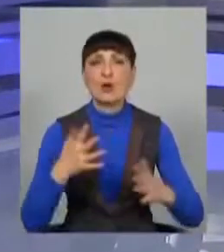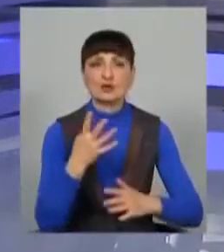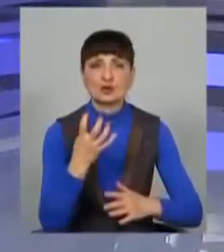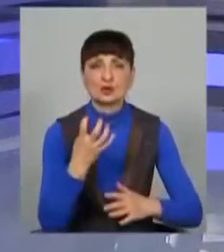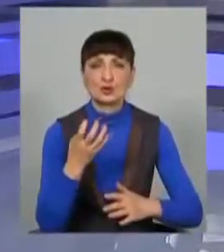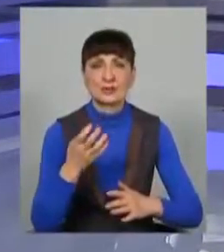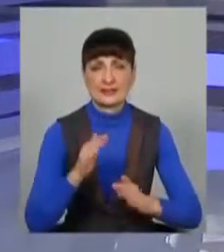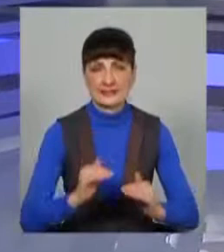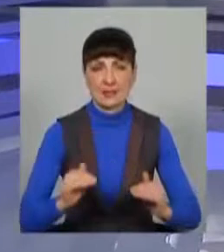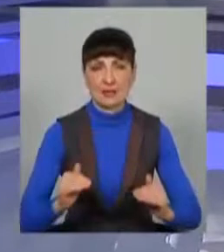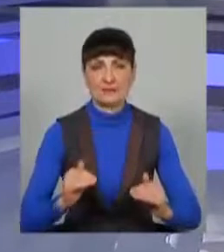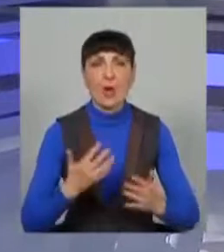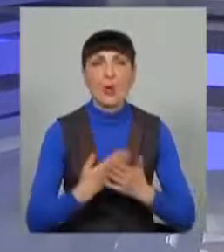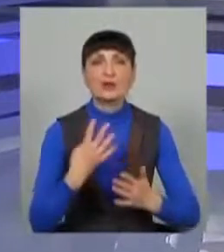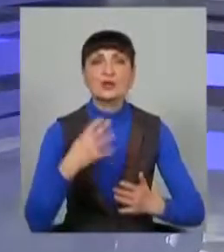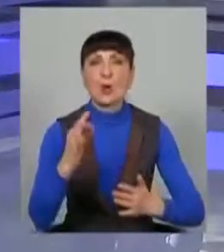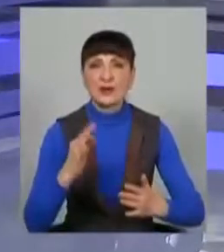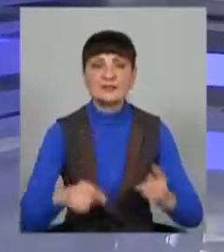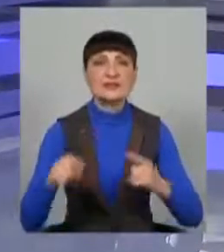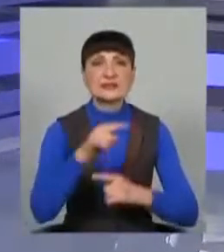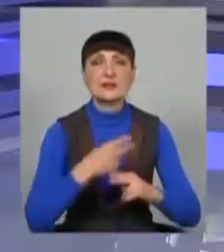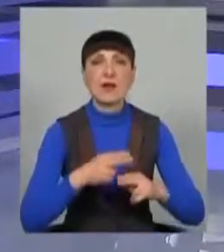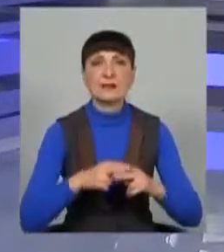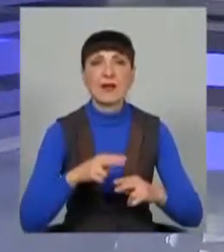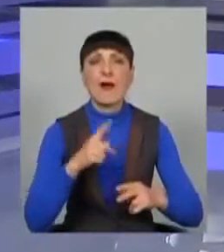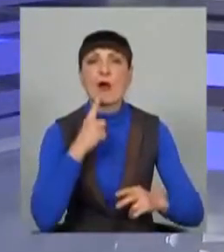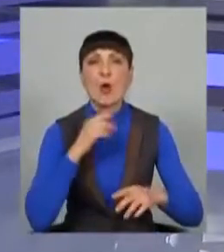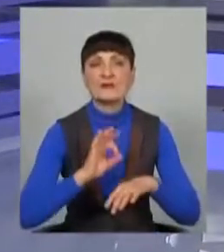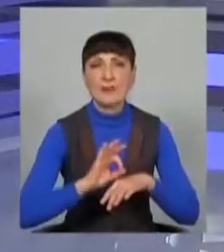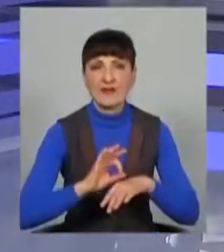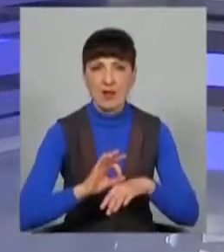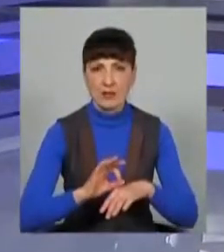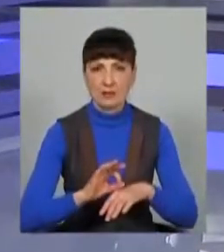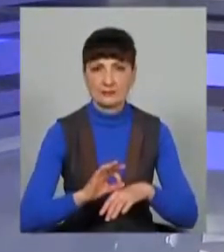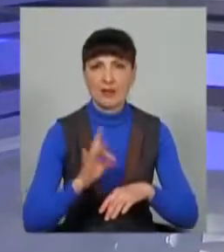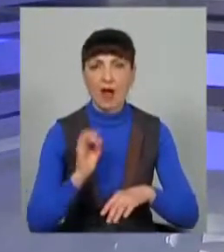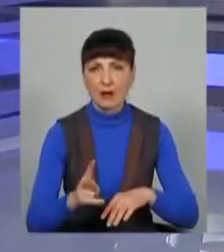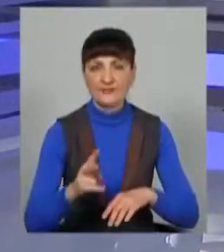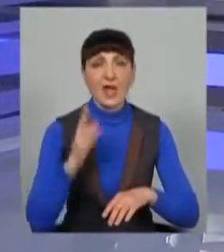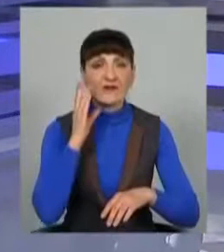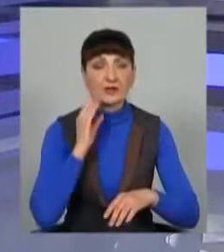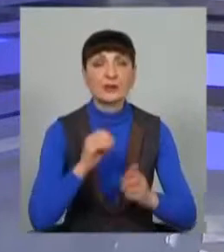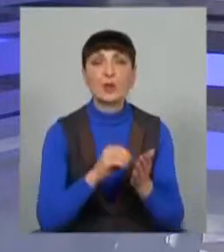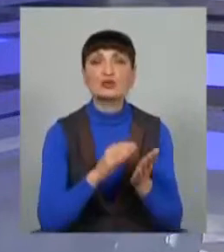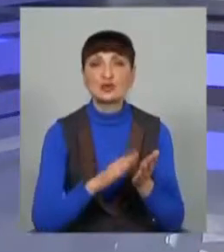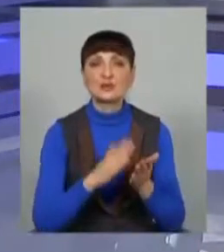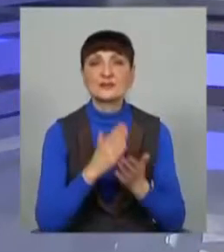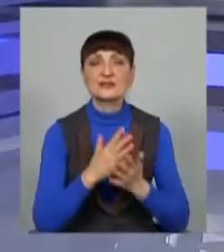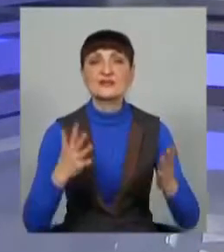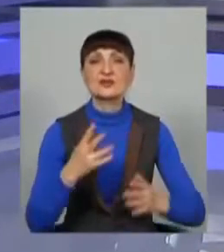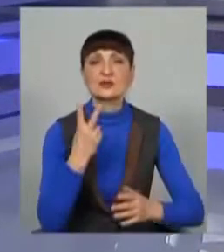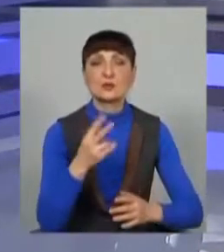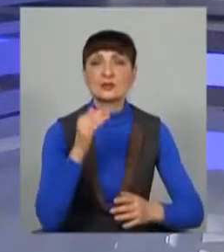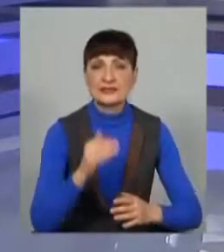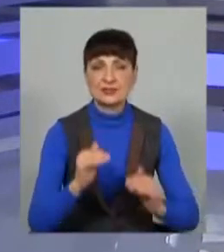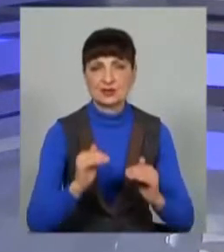400 детей. Около 40% из них – это лейкоз или заболевание крови. Только в Алматы на учете состоит свыше